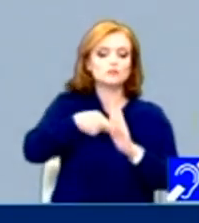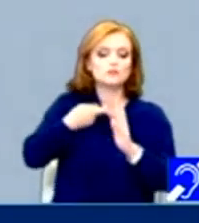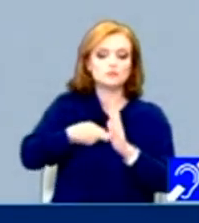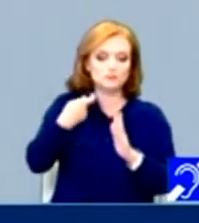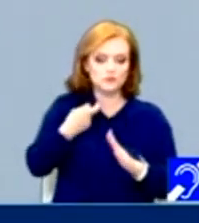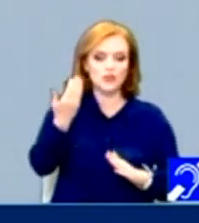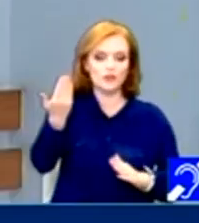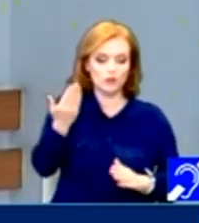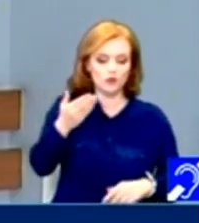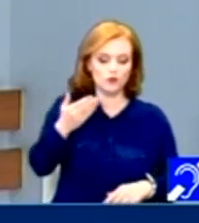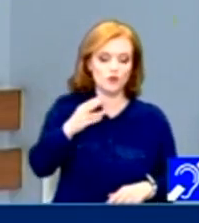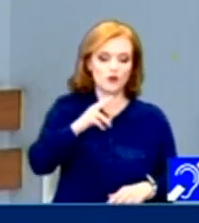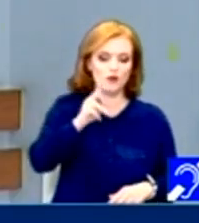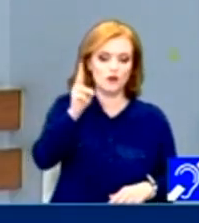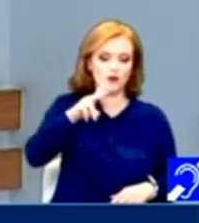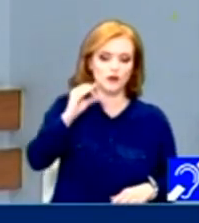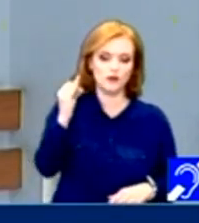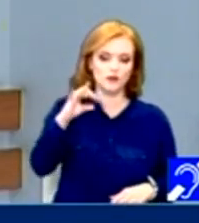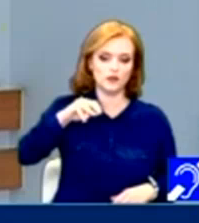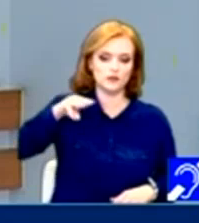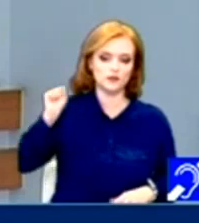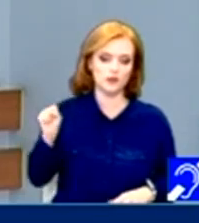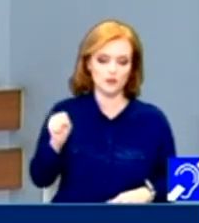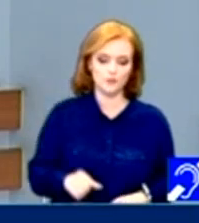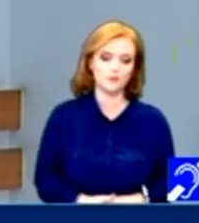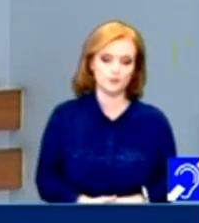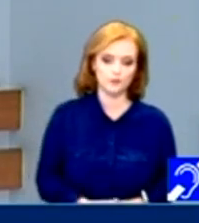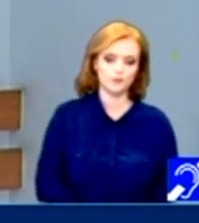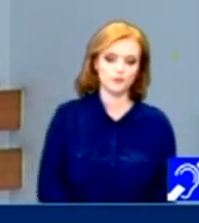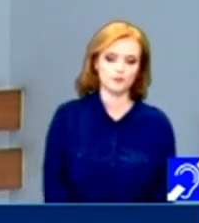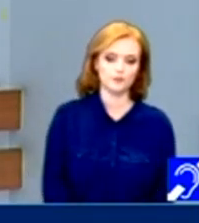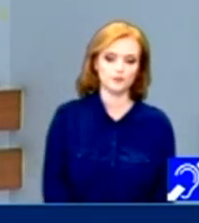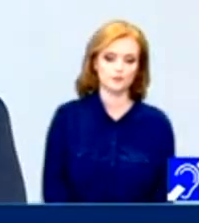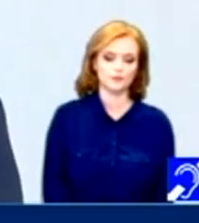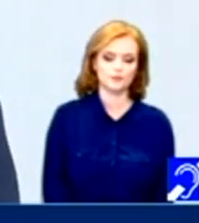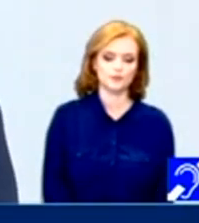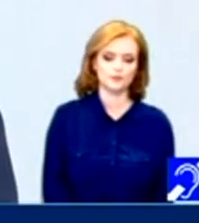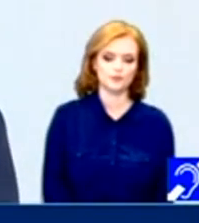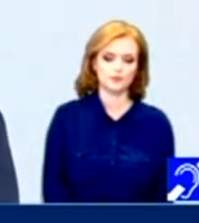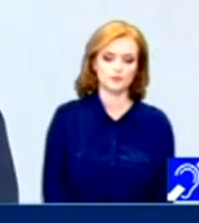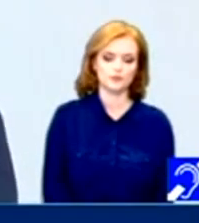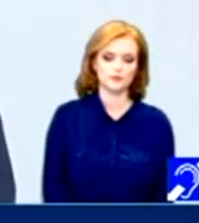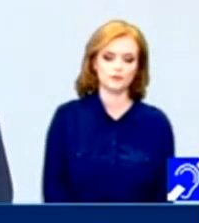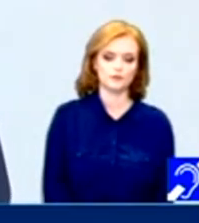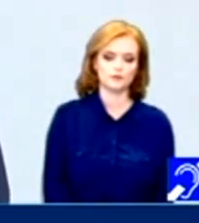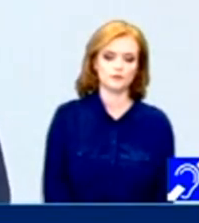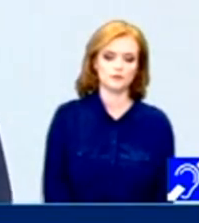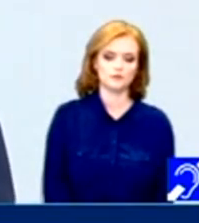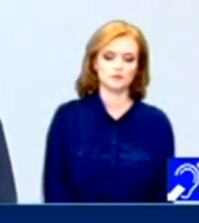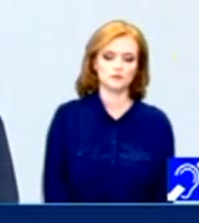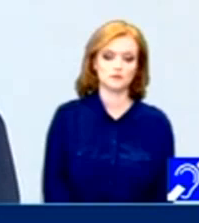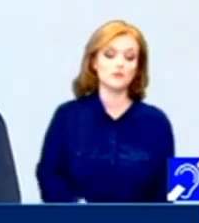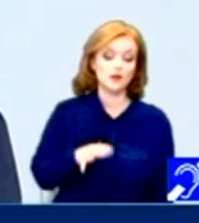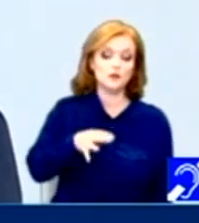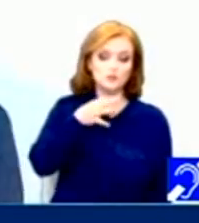doar că urmărirea penală a fost inițiată pe 23 septembrie 2019. Mi-a comunicat descrierea întreprinderii care ar